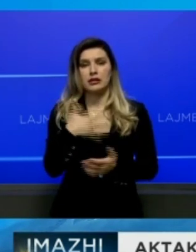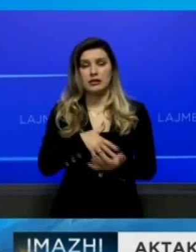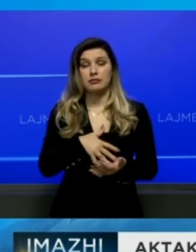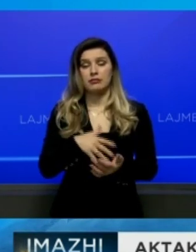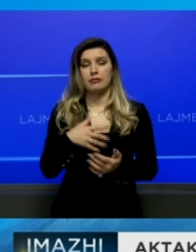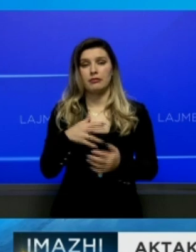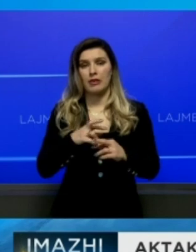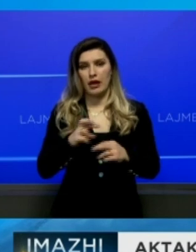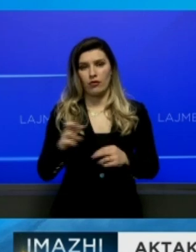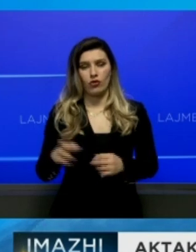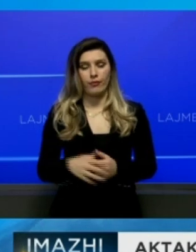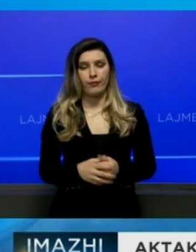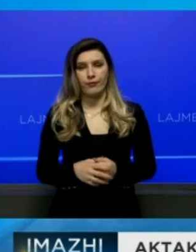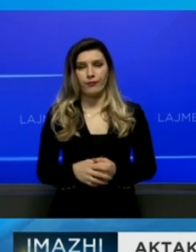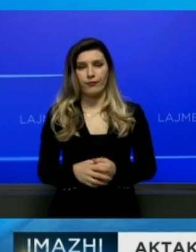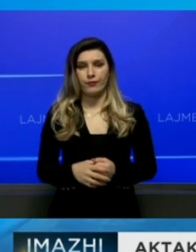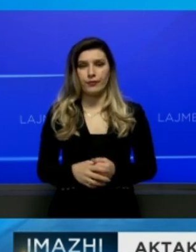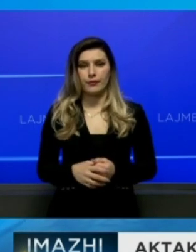eurove.